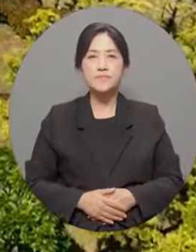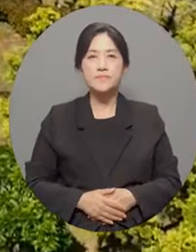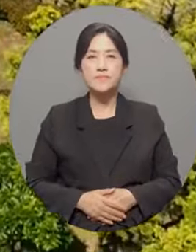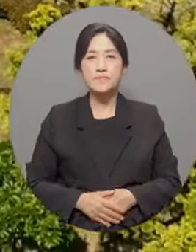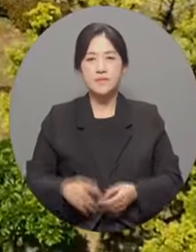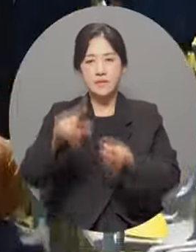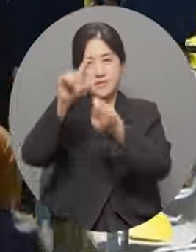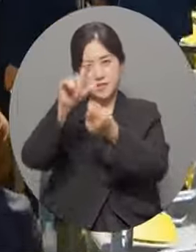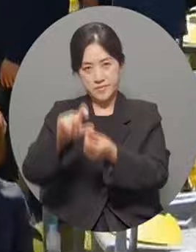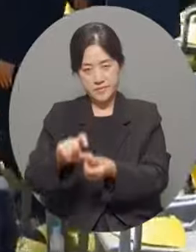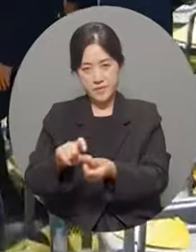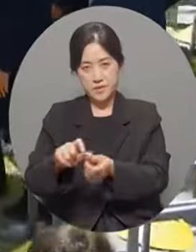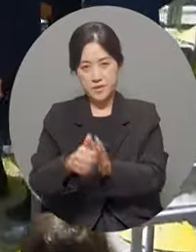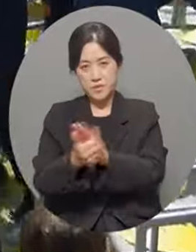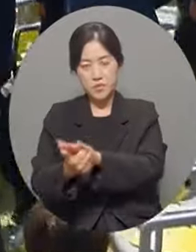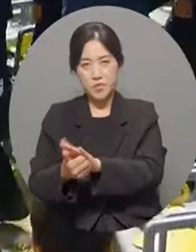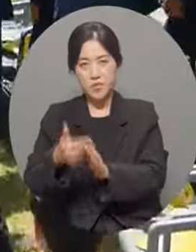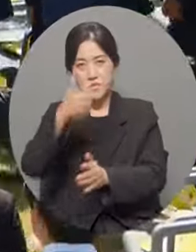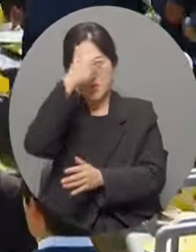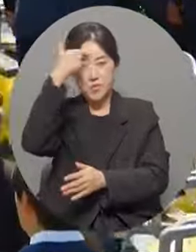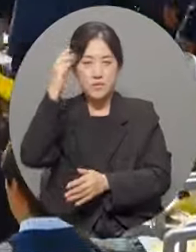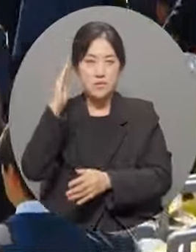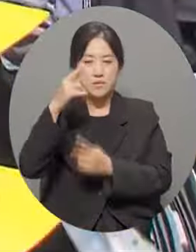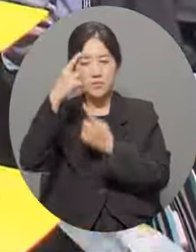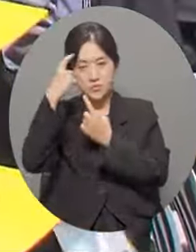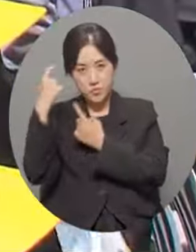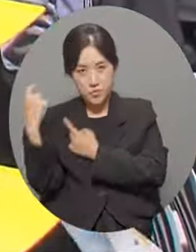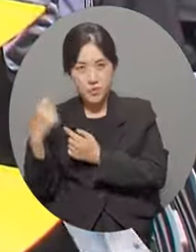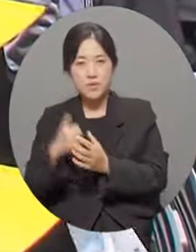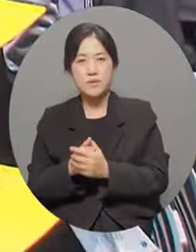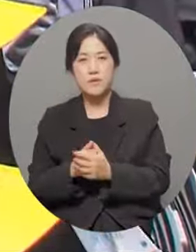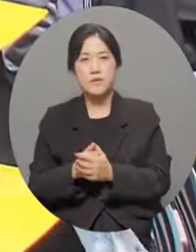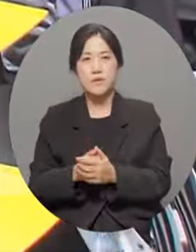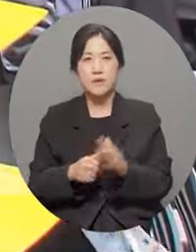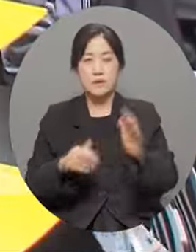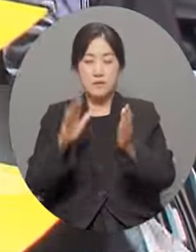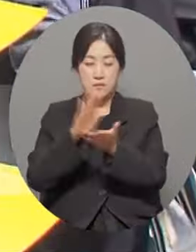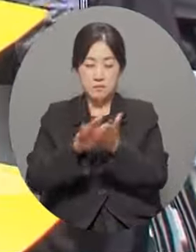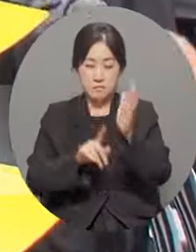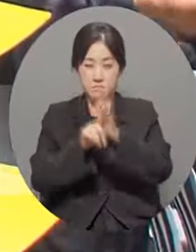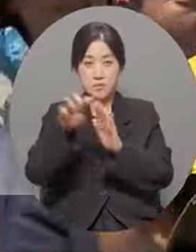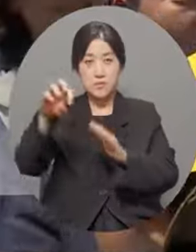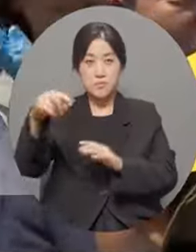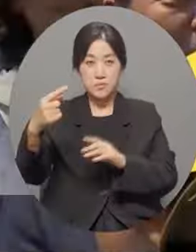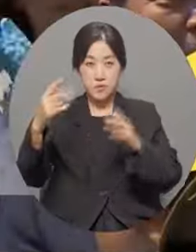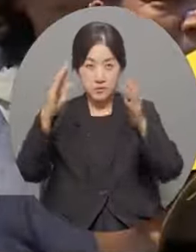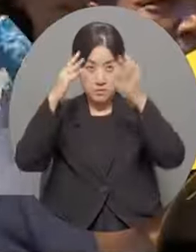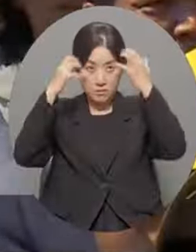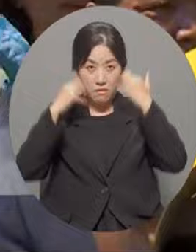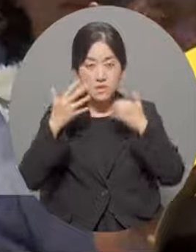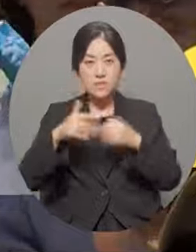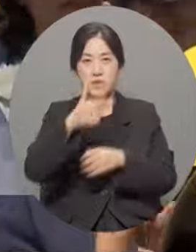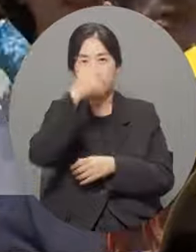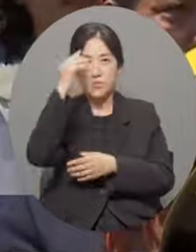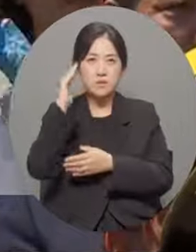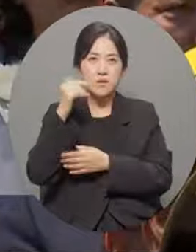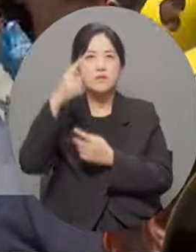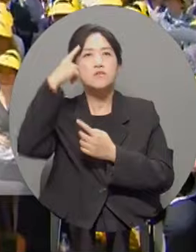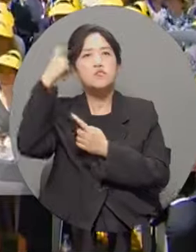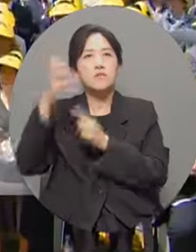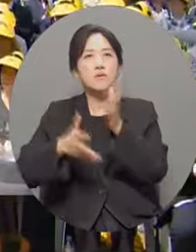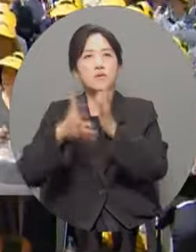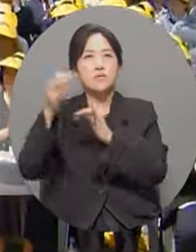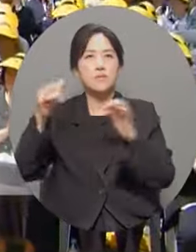15번째 돌아온 고 노무현 전 대통령의 추도식. 30도가 넘는 초여름 날씨에도 노 전 대통령을 추억하는